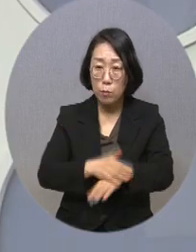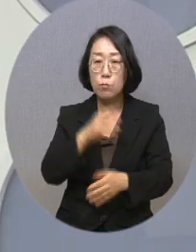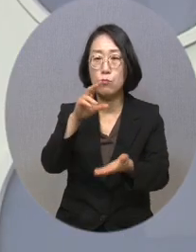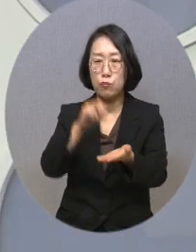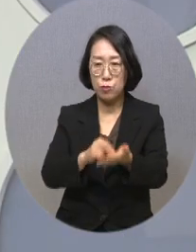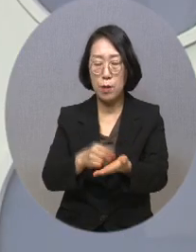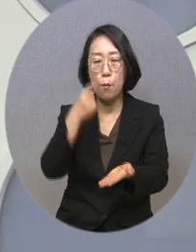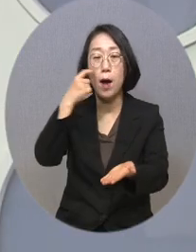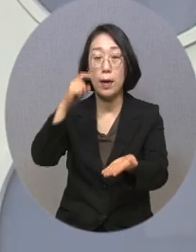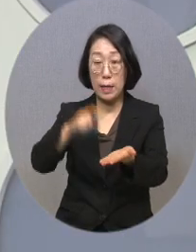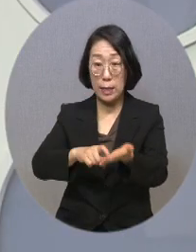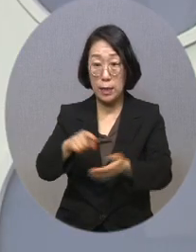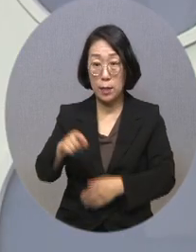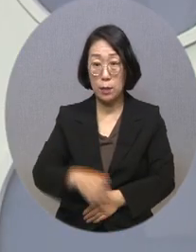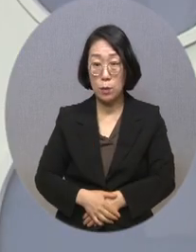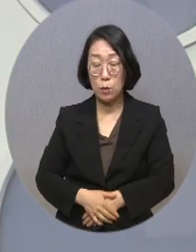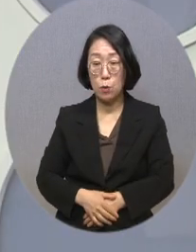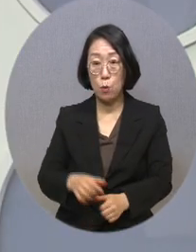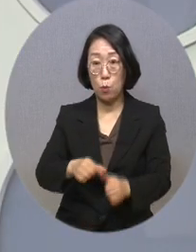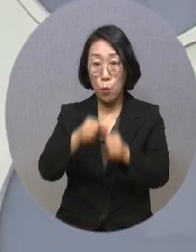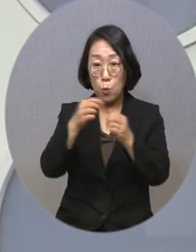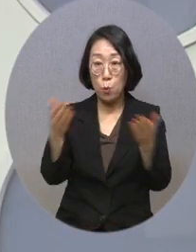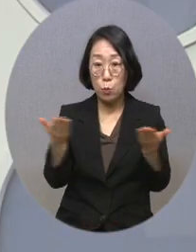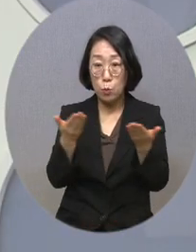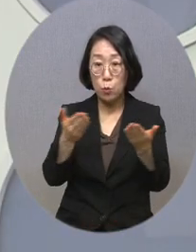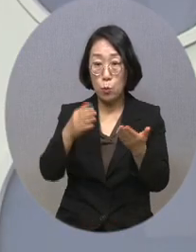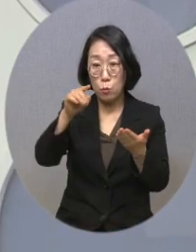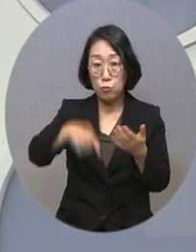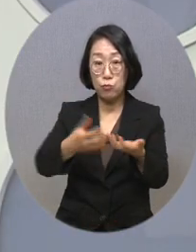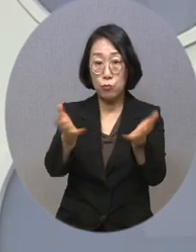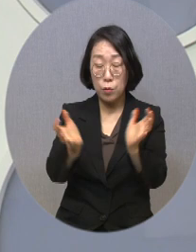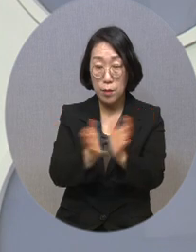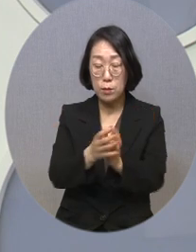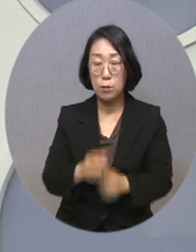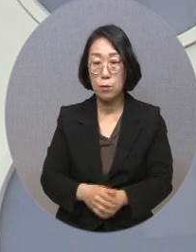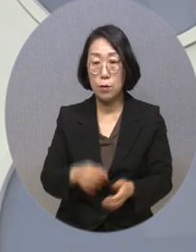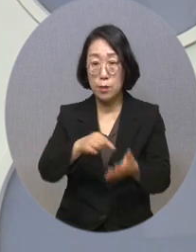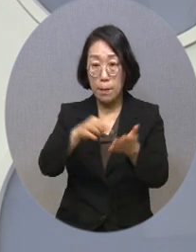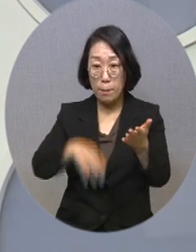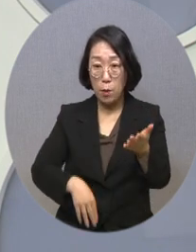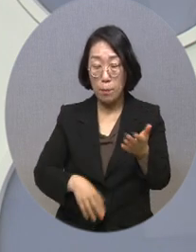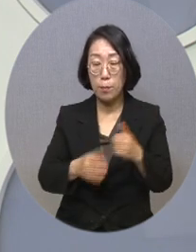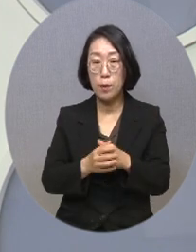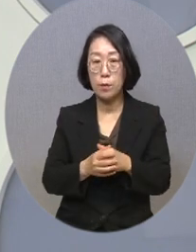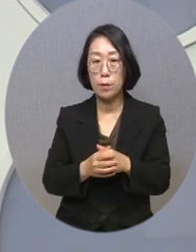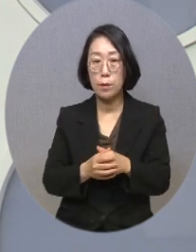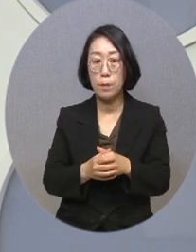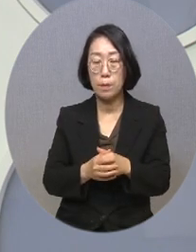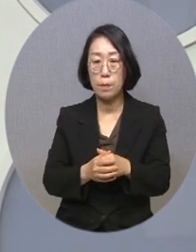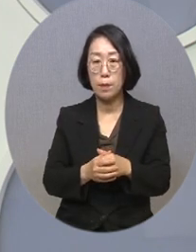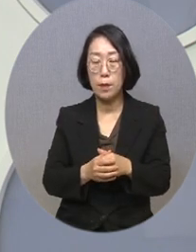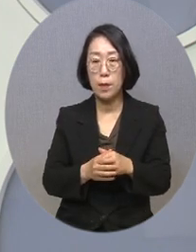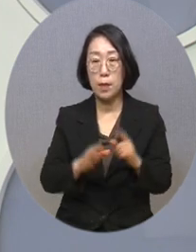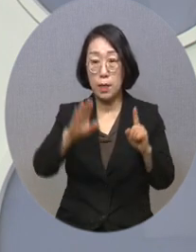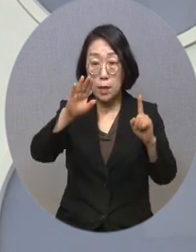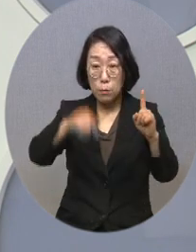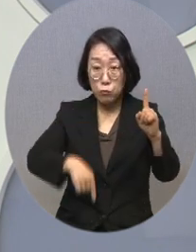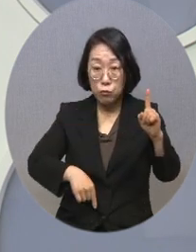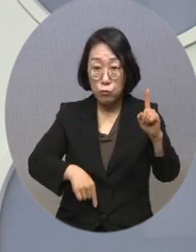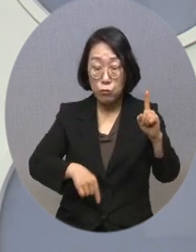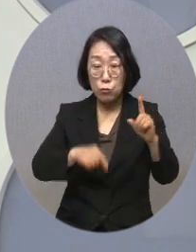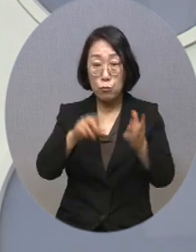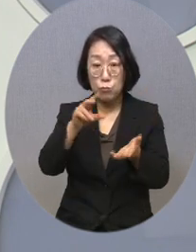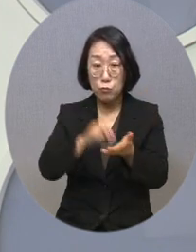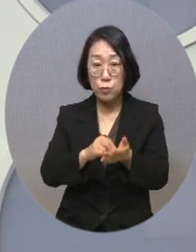또 고용노동부에서는 저 이 지금 문제가 됐었던 세법 파악 일부 문제 4번의 제 3항